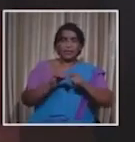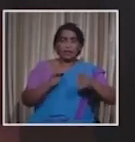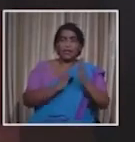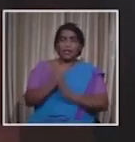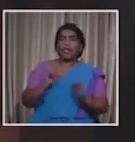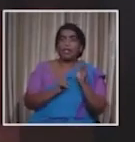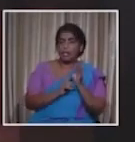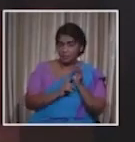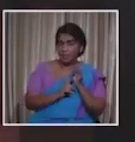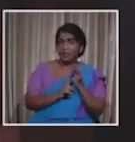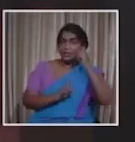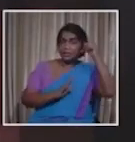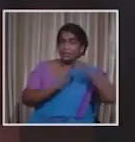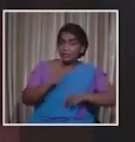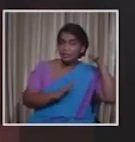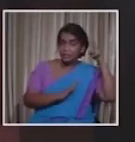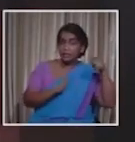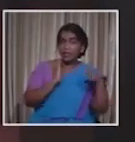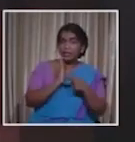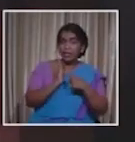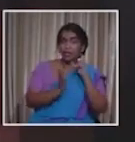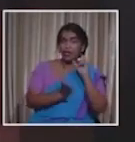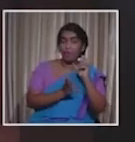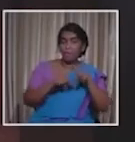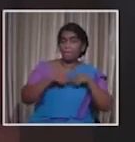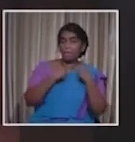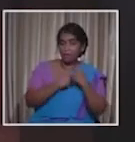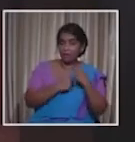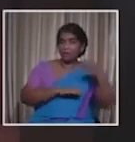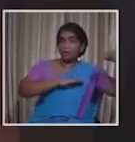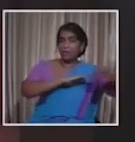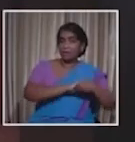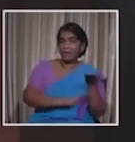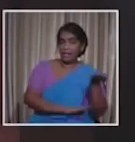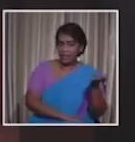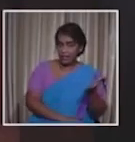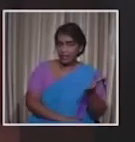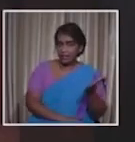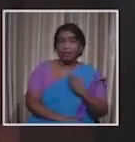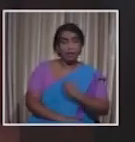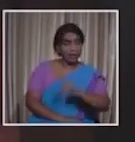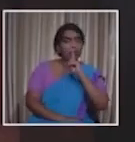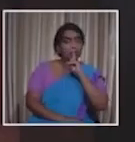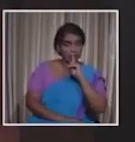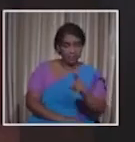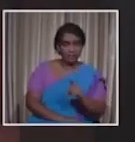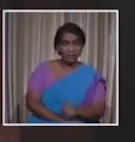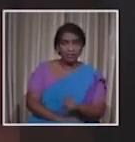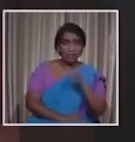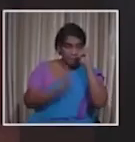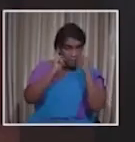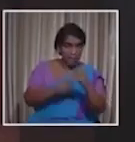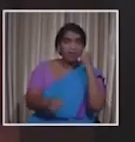අමතිවරයෙක් ජපානයේ ටයිසෙයි කියන කම්පැනියෙන් පගාවක් ඉල්ලලා මම අහනවා මෙහෙම